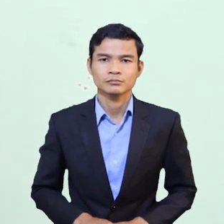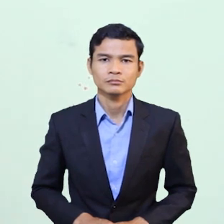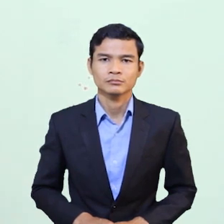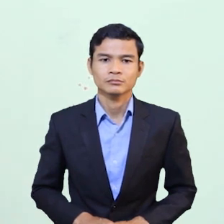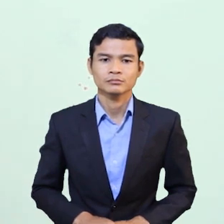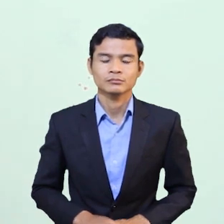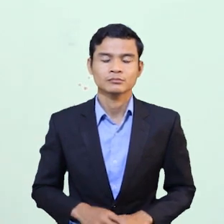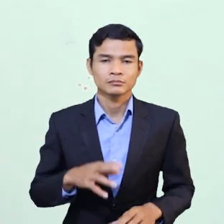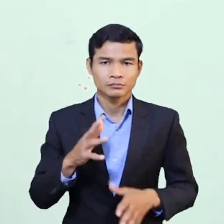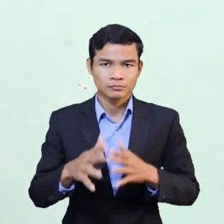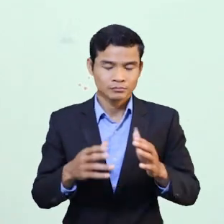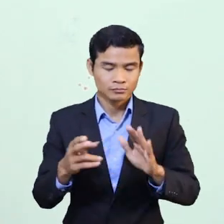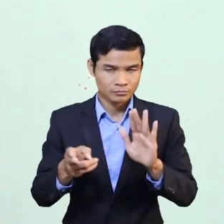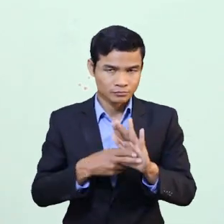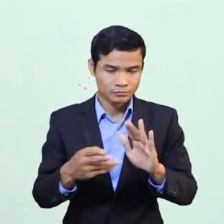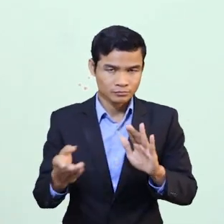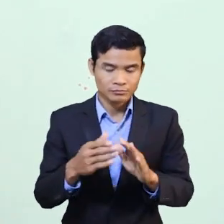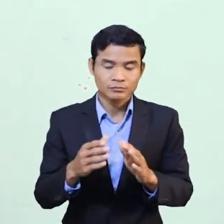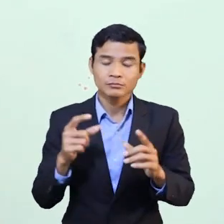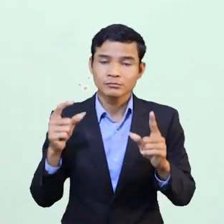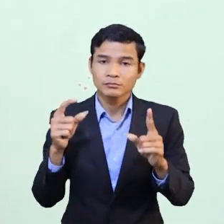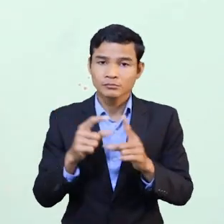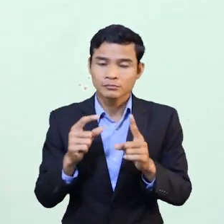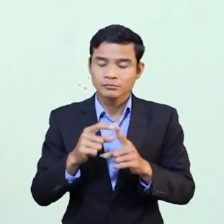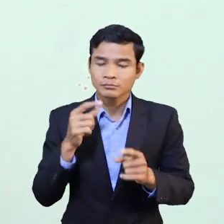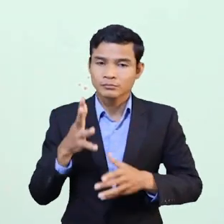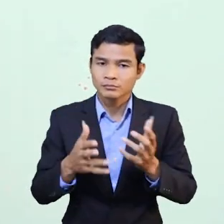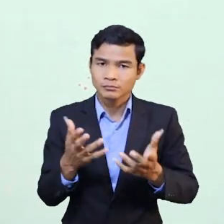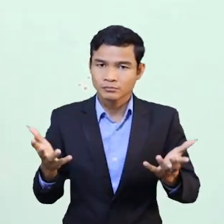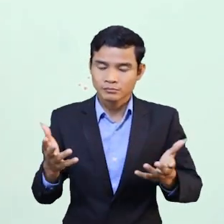chả ăn để bàn lưu lưu nó con chả pìa này ăn thầm mấy con